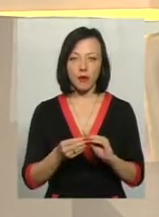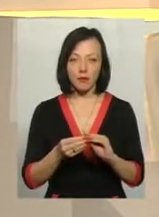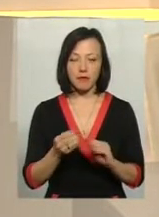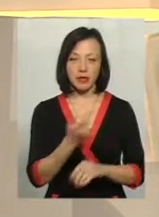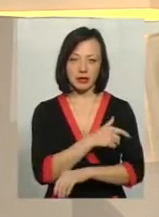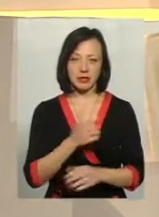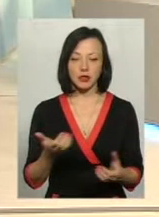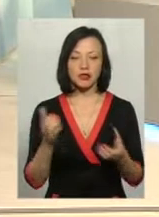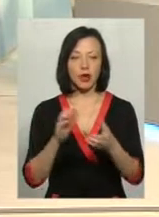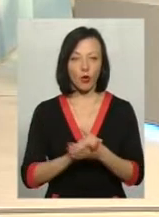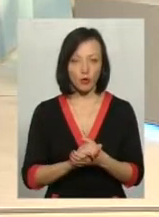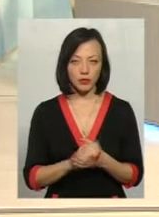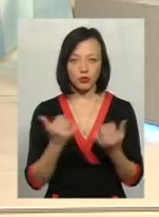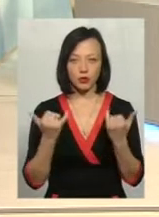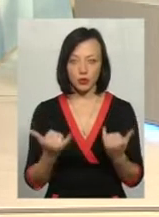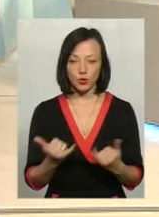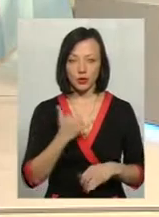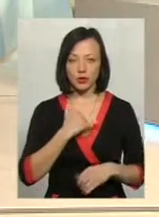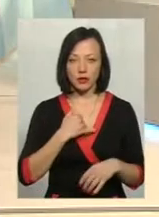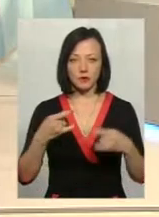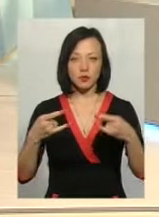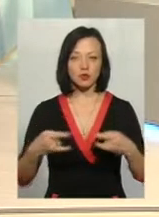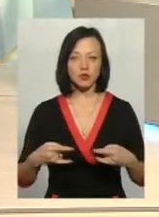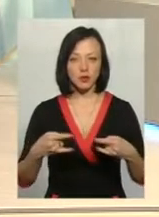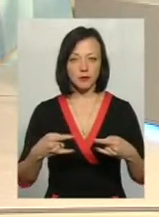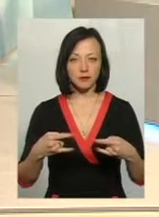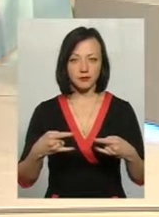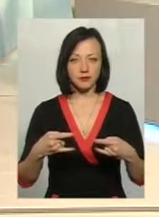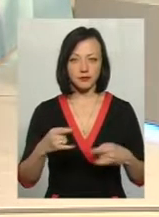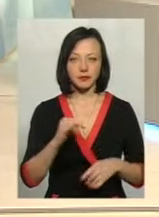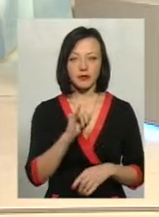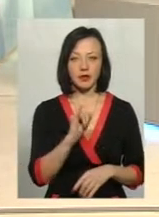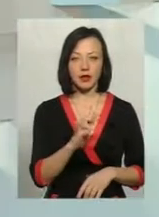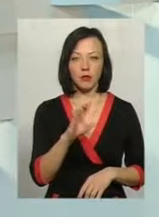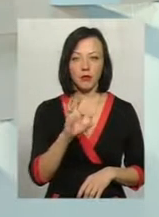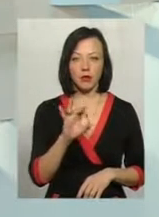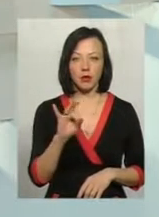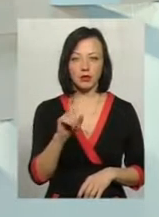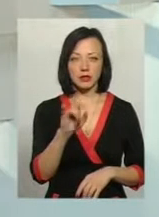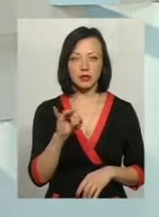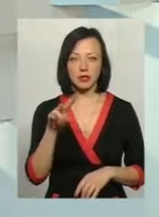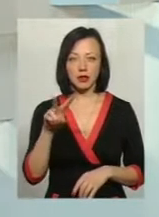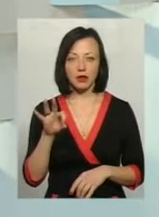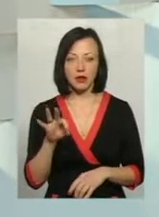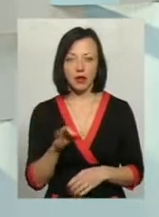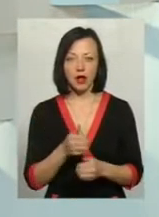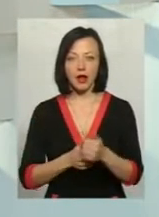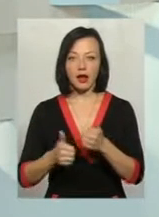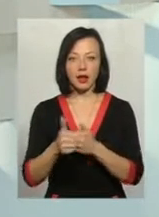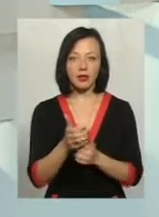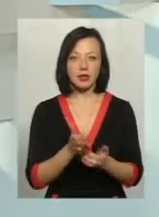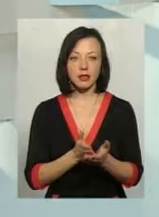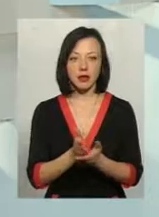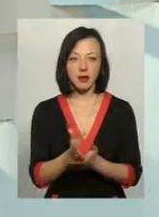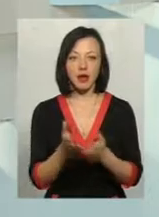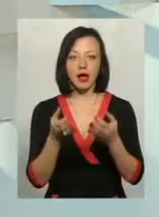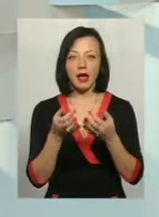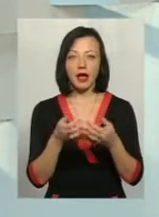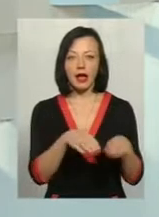Отже, знайомтеся. Сьогодні у нас в студії Інна Борзила, лідер напрямку «Рівний доступ до політики центру